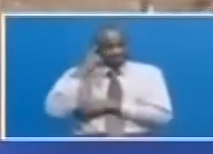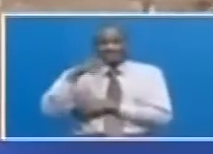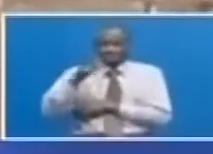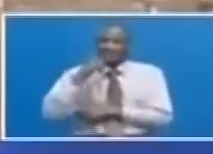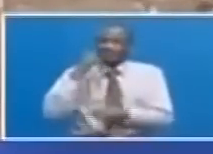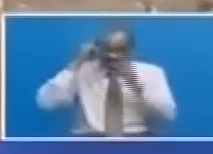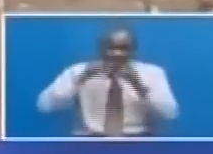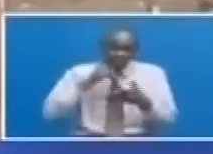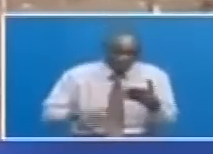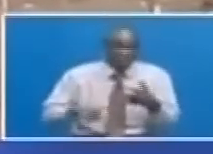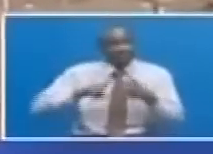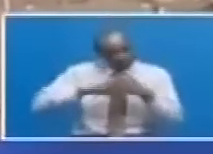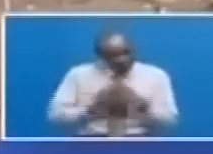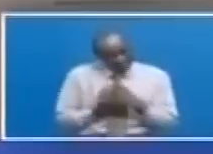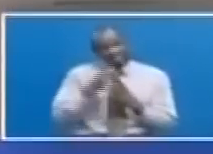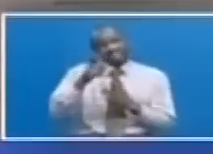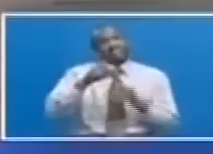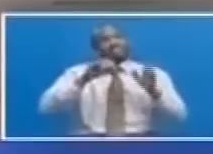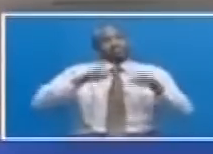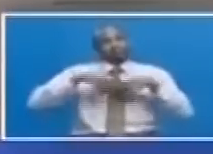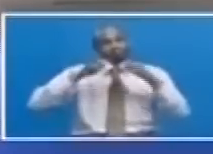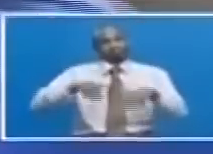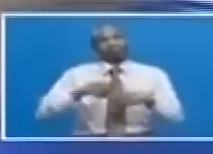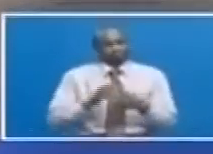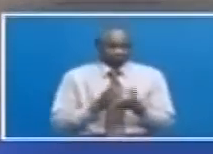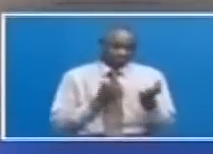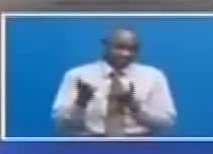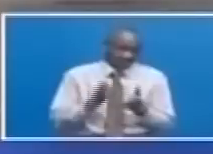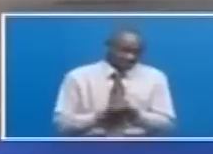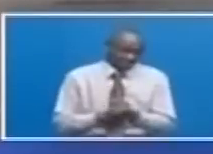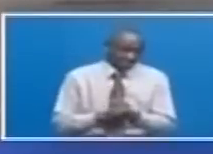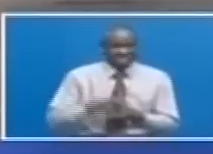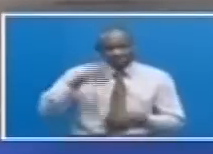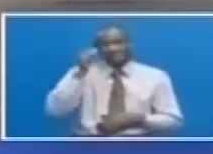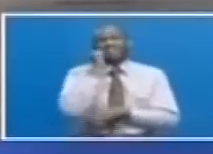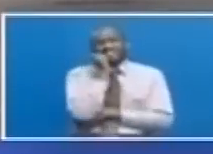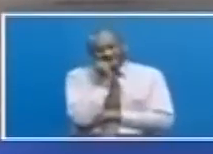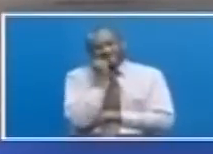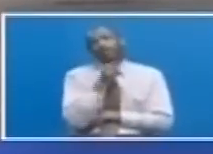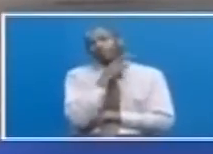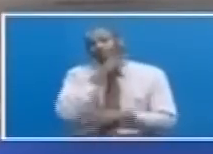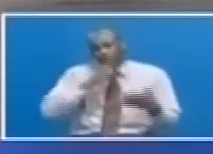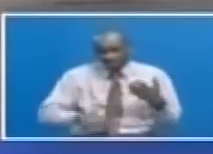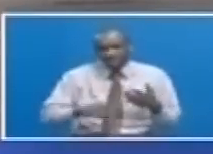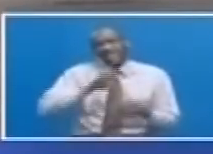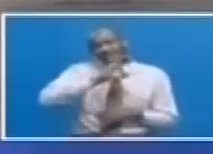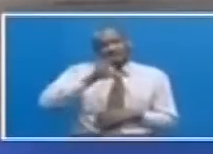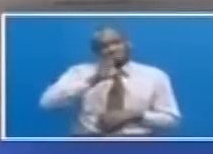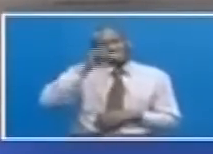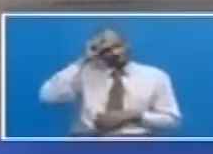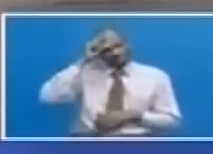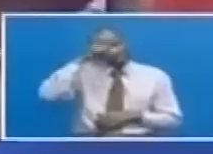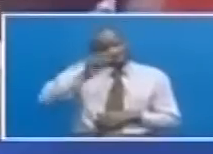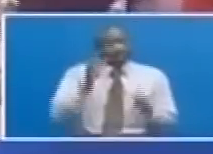zimewalazimu wao kuanzisha huduma hii muhimu. Kwa masikitiko makuu wanalalamikia serikali ya kaunti pamoja